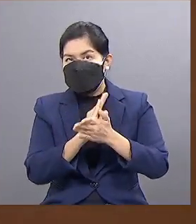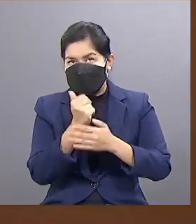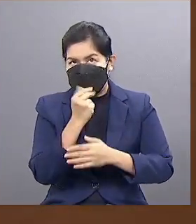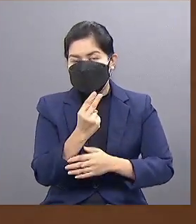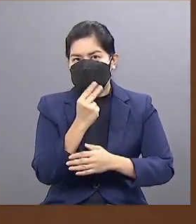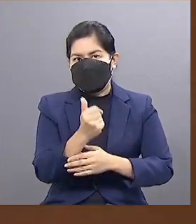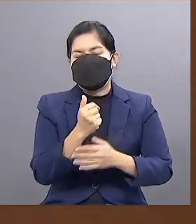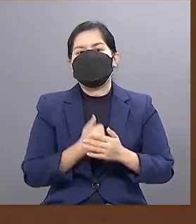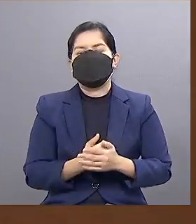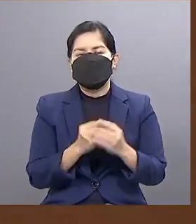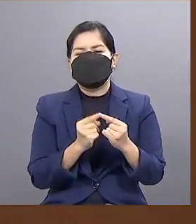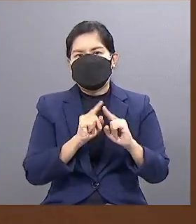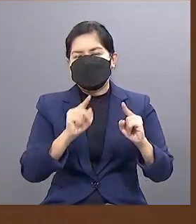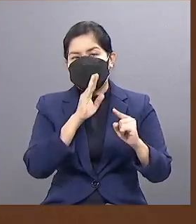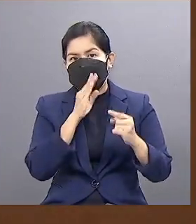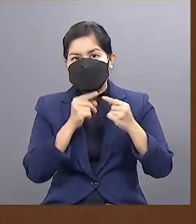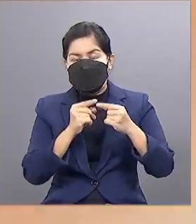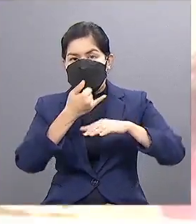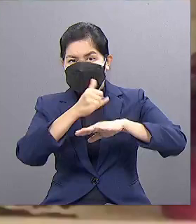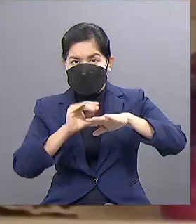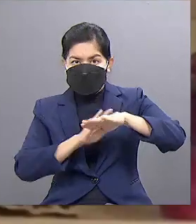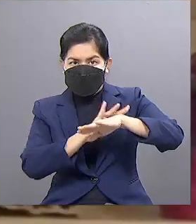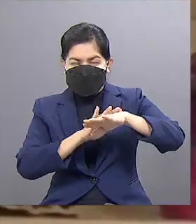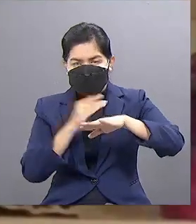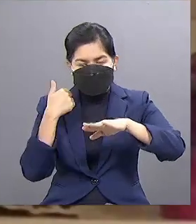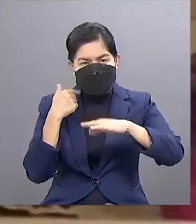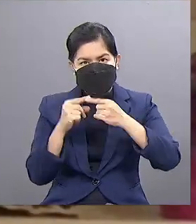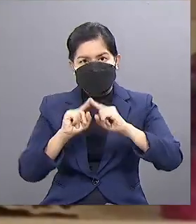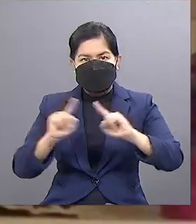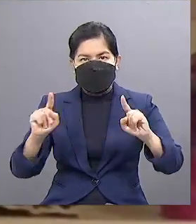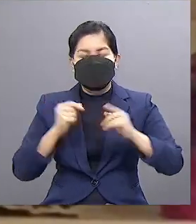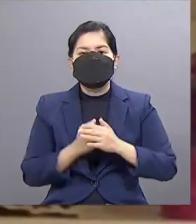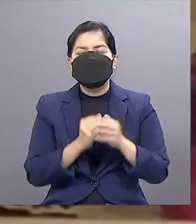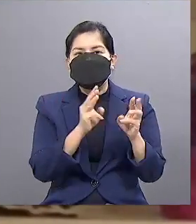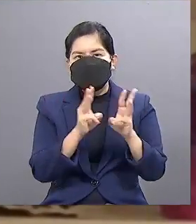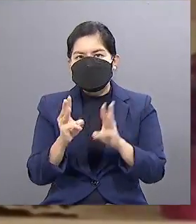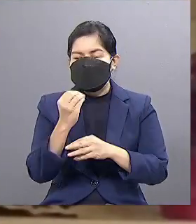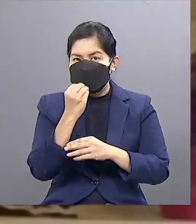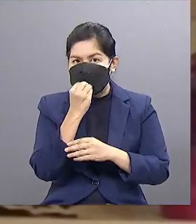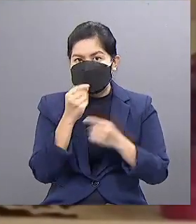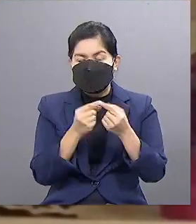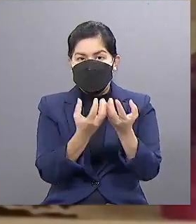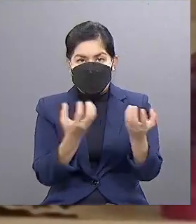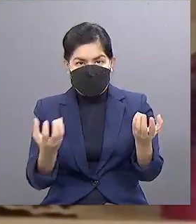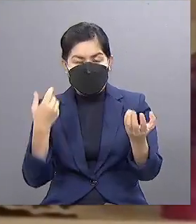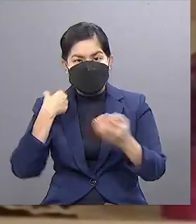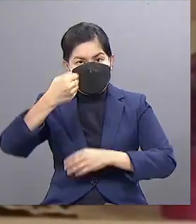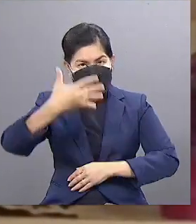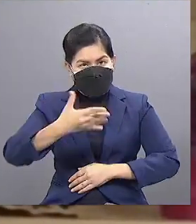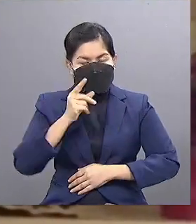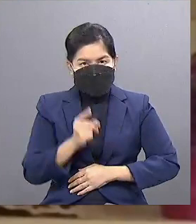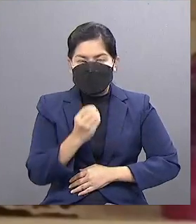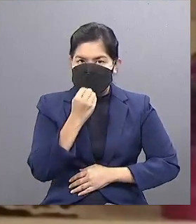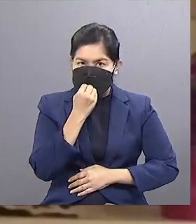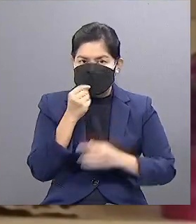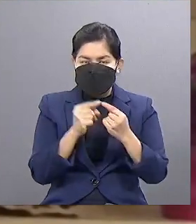ได้นะคะดังนั้นค่ะพี่แววขอแนะนำเลยนะคะการกินอาหารหลัก5หมู่กินผักผลไม้ให้หลากหลายเป็นการตอบโจท